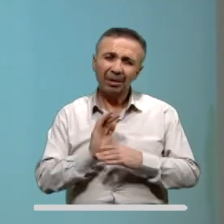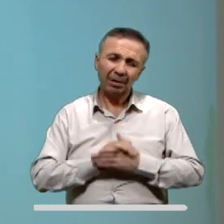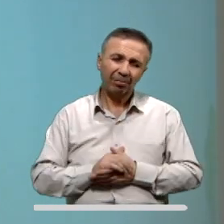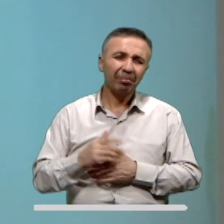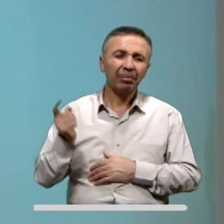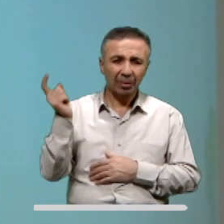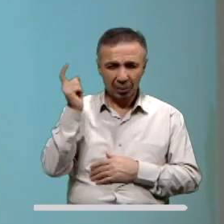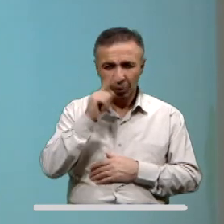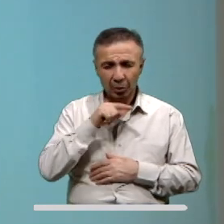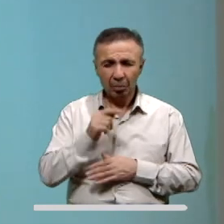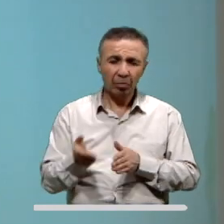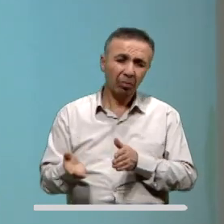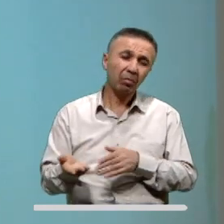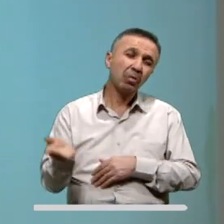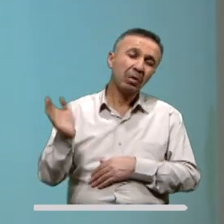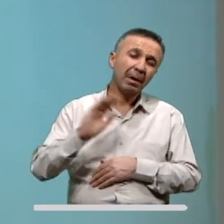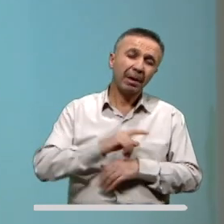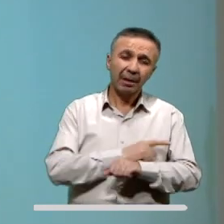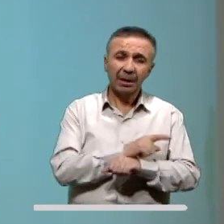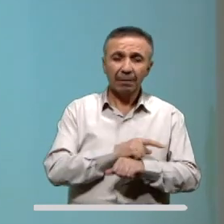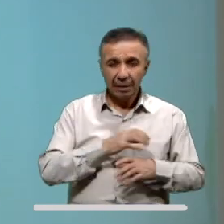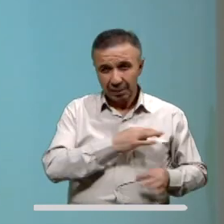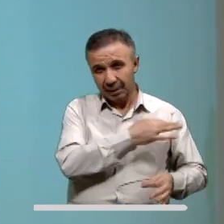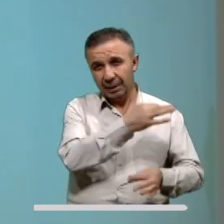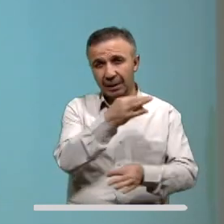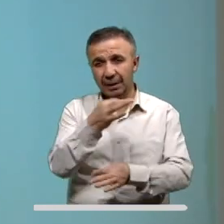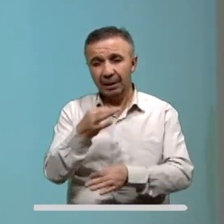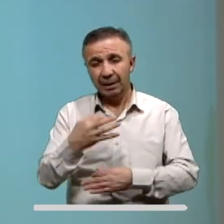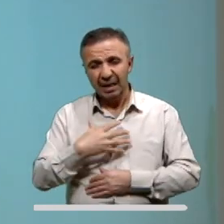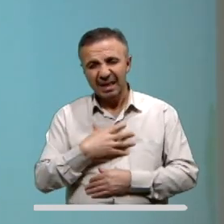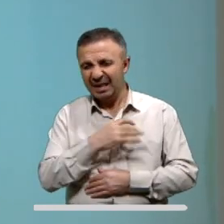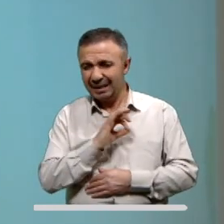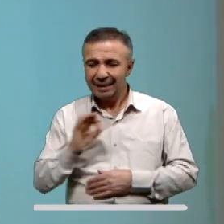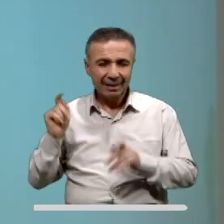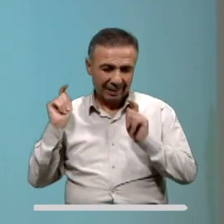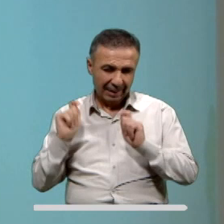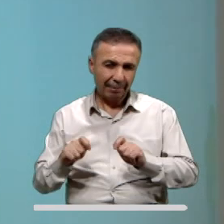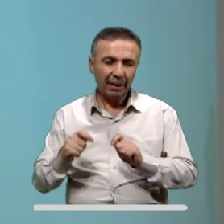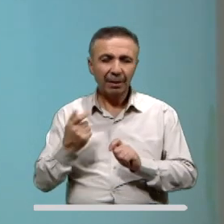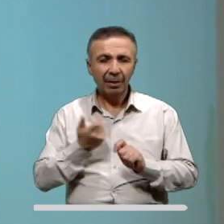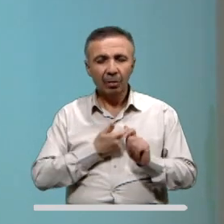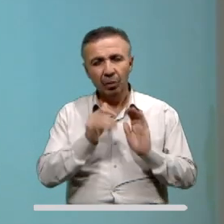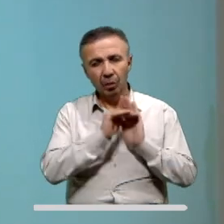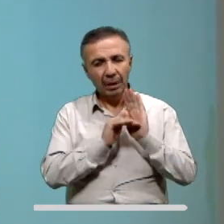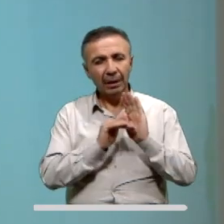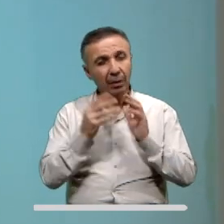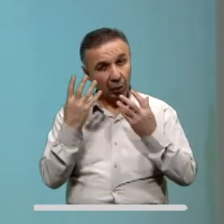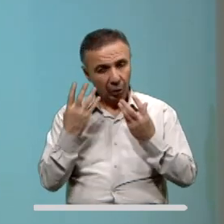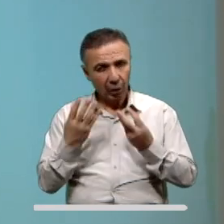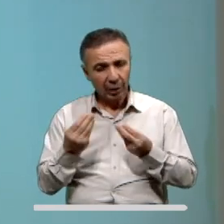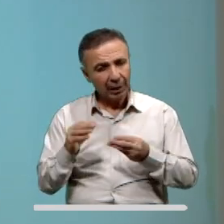çünkü bunun dışında da zaman zaman insanları dinden çıkartan çıkartabilen hususlar olabilir